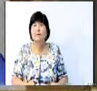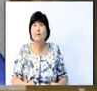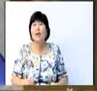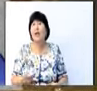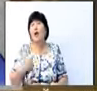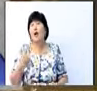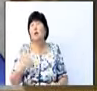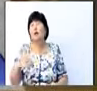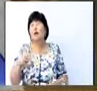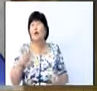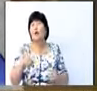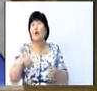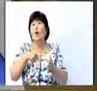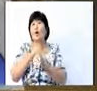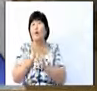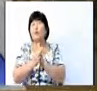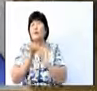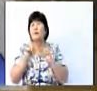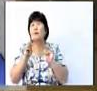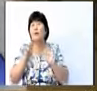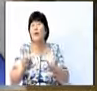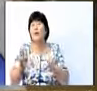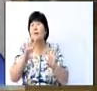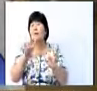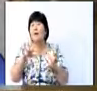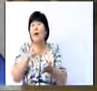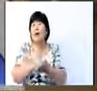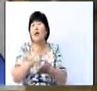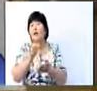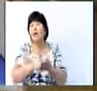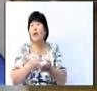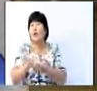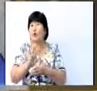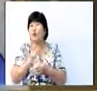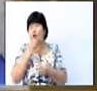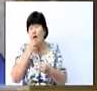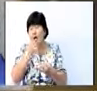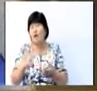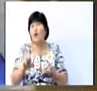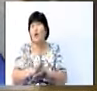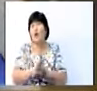Для мастеров мы отвели в горпарке специальные места, без всякой арендной платы, налогов. Это хорошая